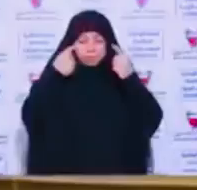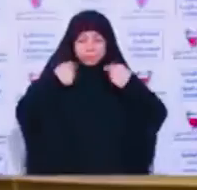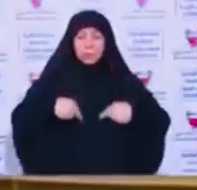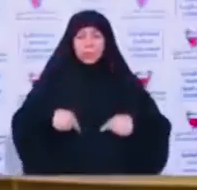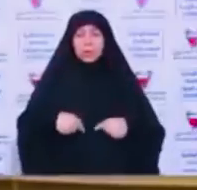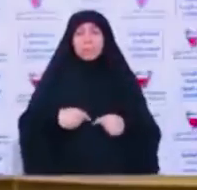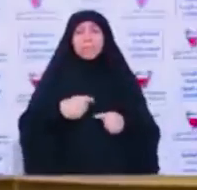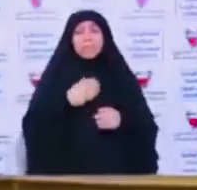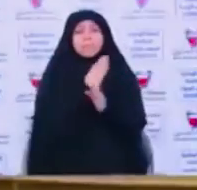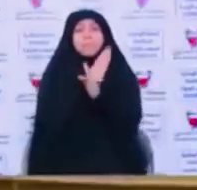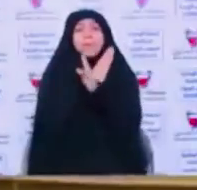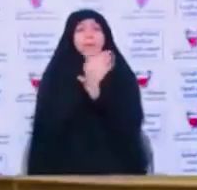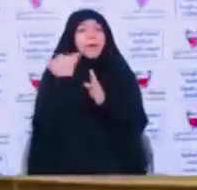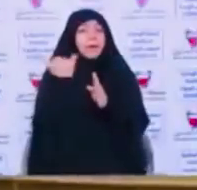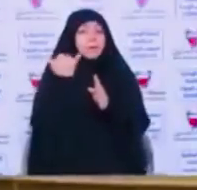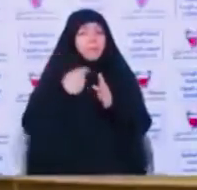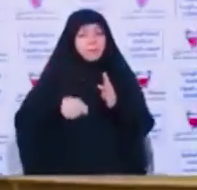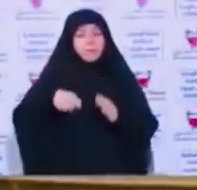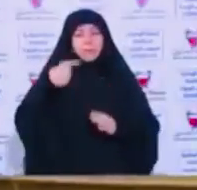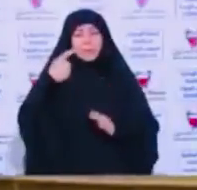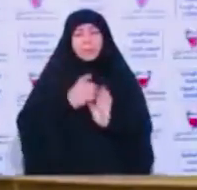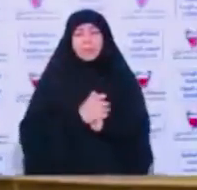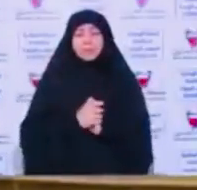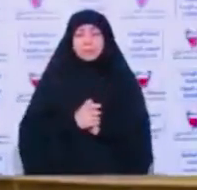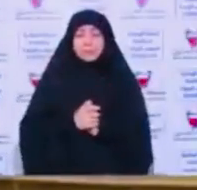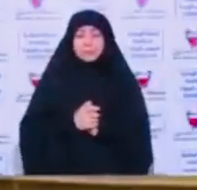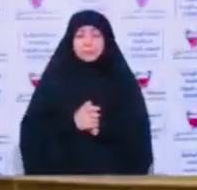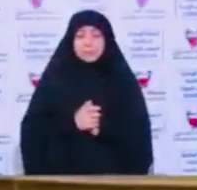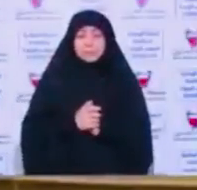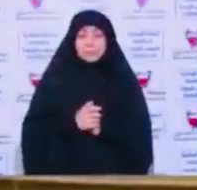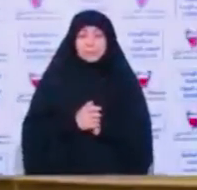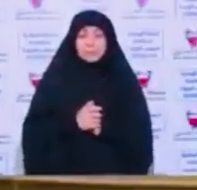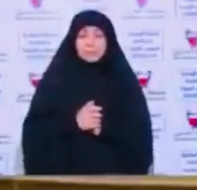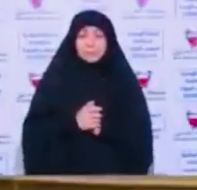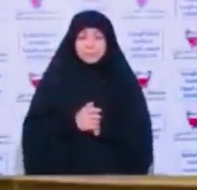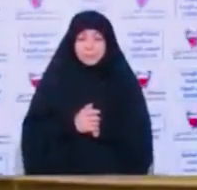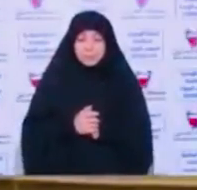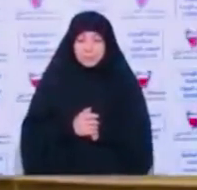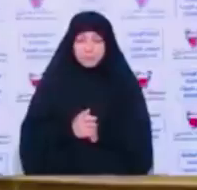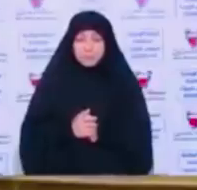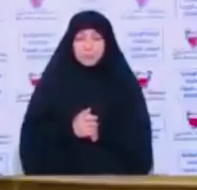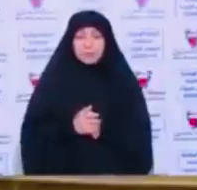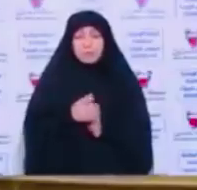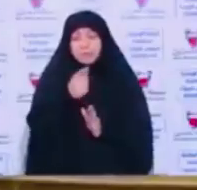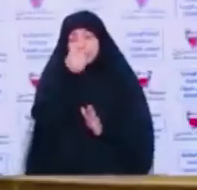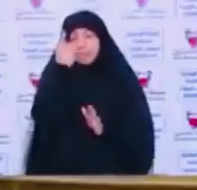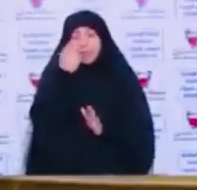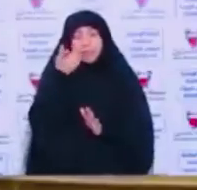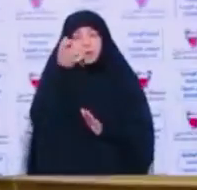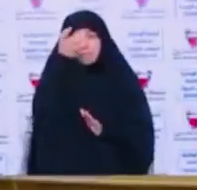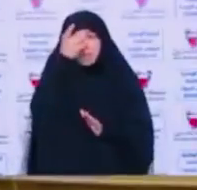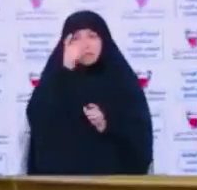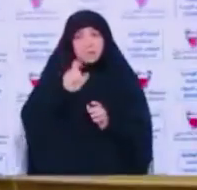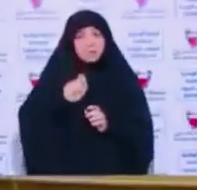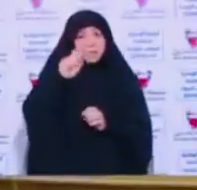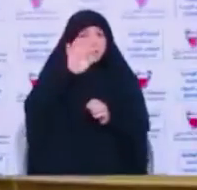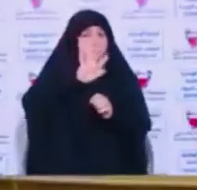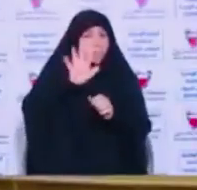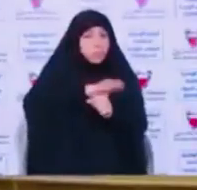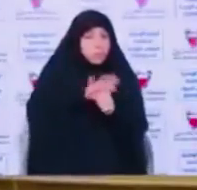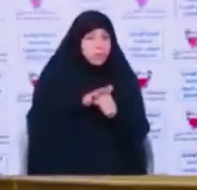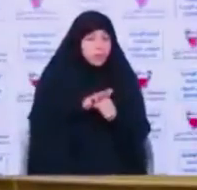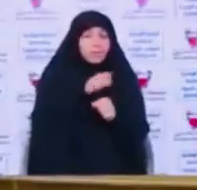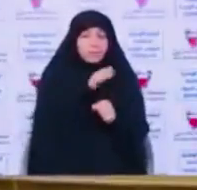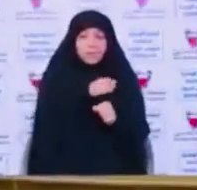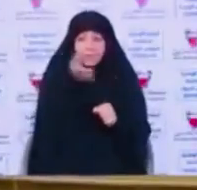ولكن الجهاز المناعي فعلا، وحتى أحد أسباب يعني حدوث الوفيات كانت بسبب انتشار الفيروس وبسبب ضعف